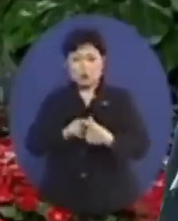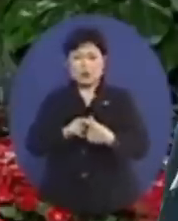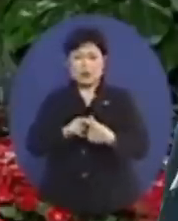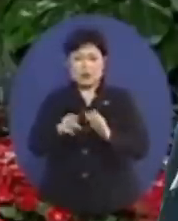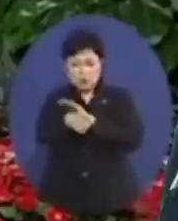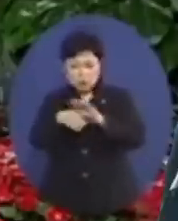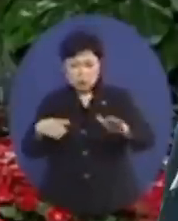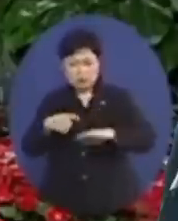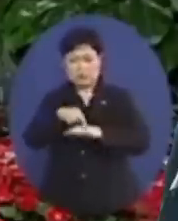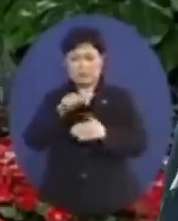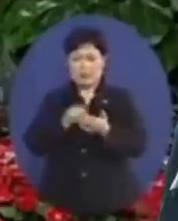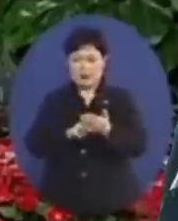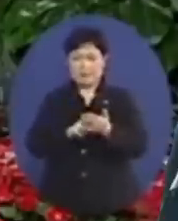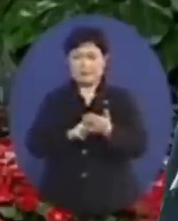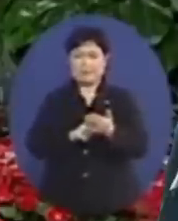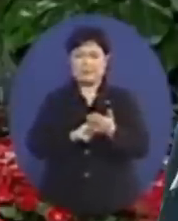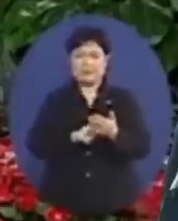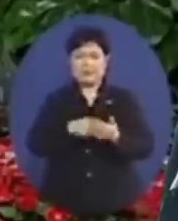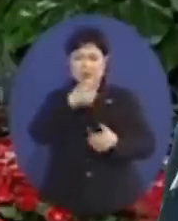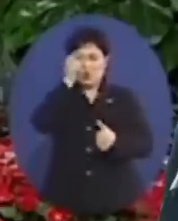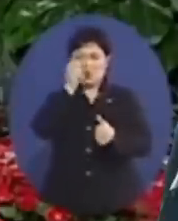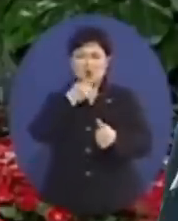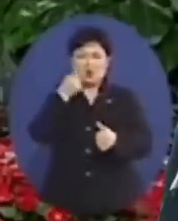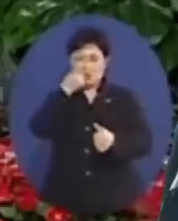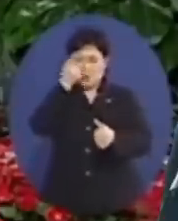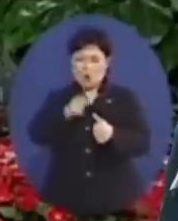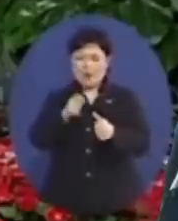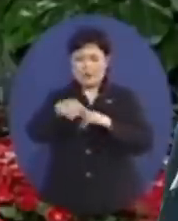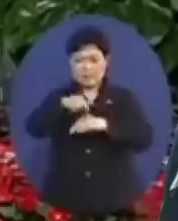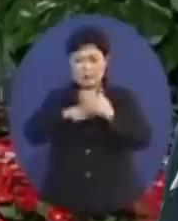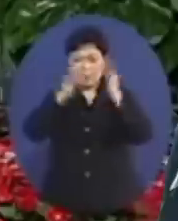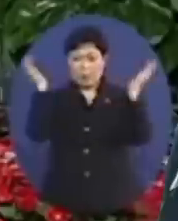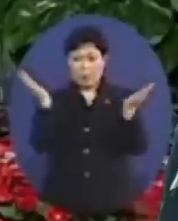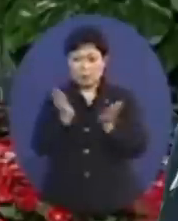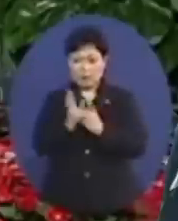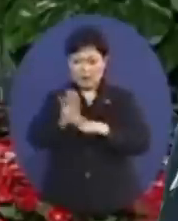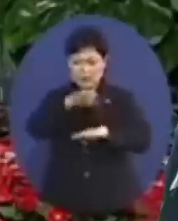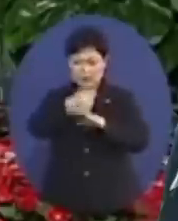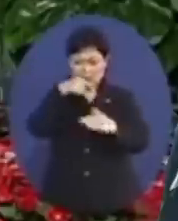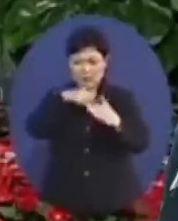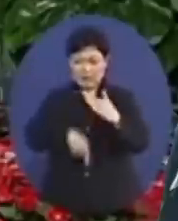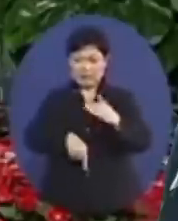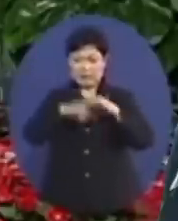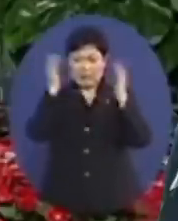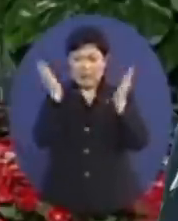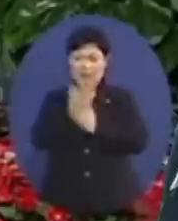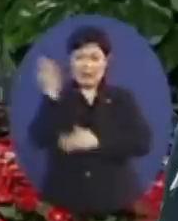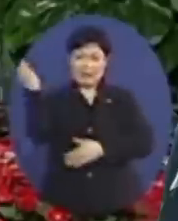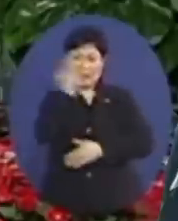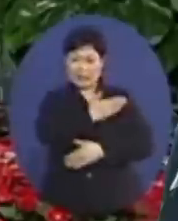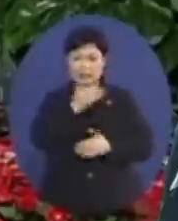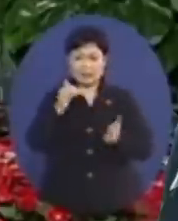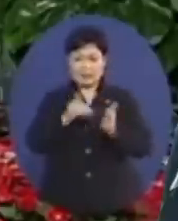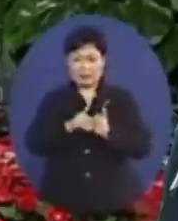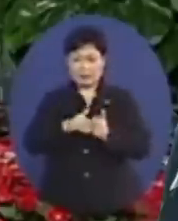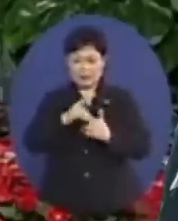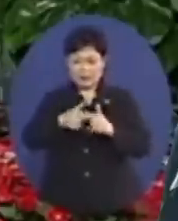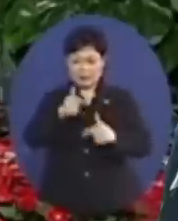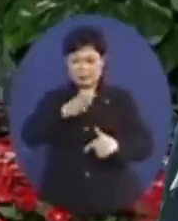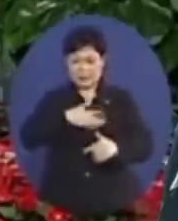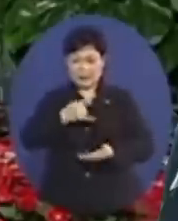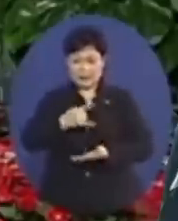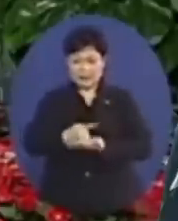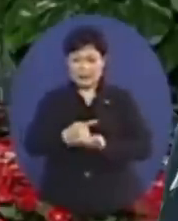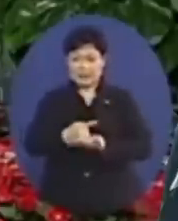도둑질하는 마음, 욕하는 마음, 이런 모든 것이 다 그리스도 안에서 청산되어버리고 예수님이 나의 의가 되고 나의